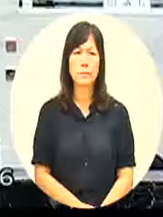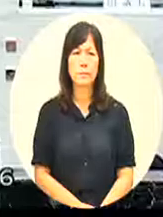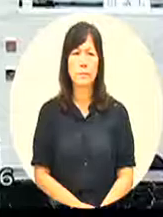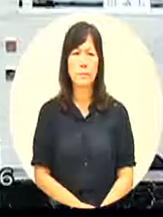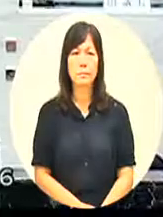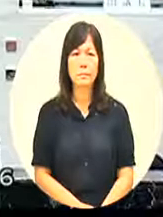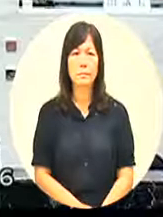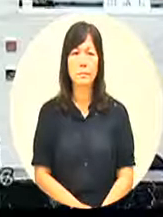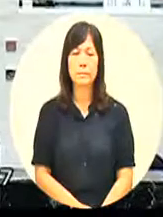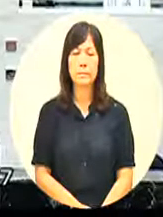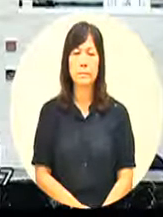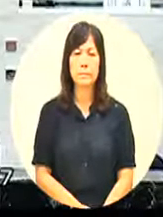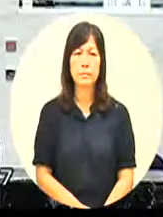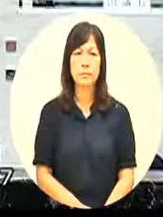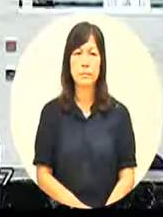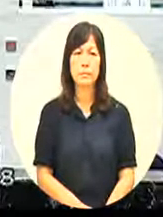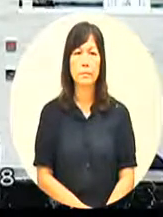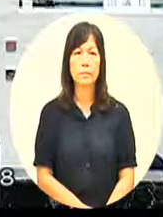PowerPoint 先。